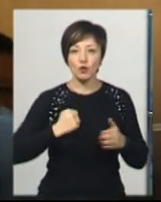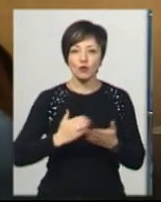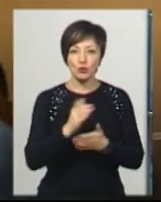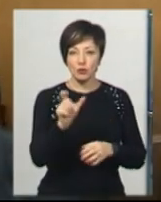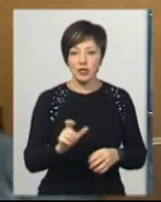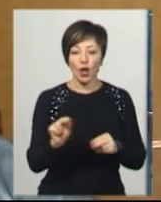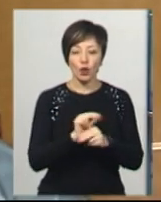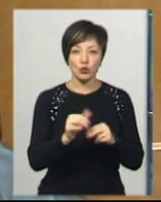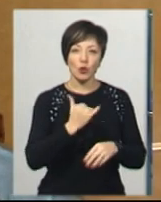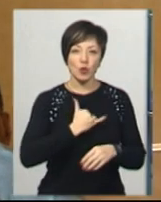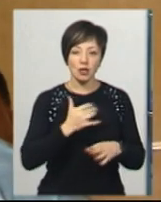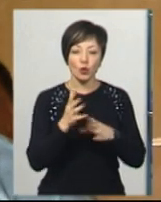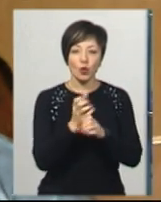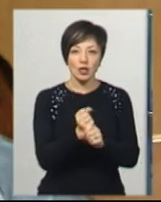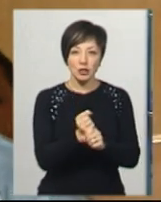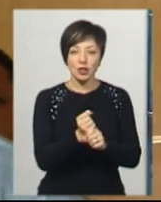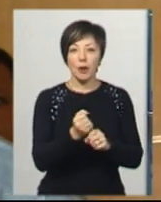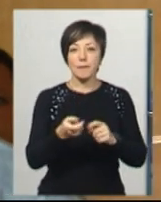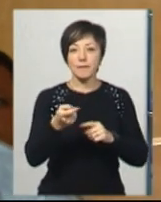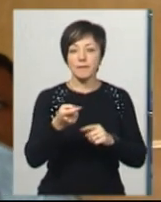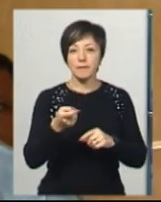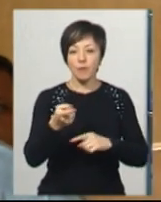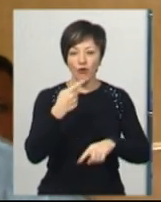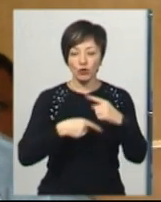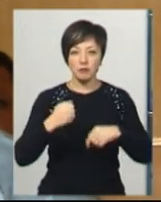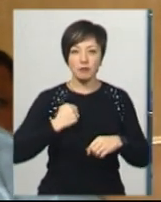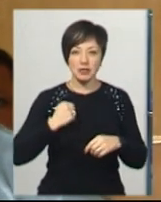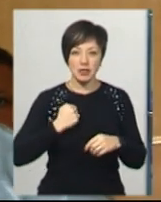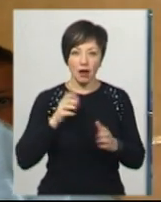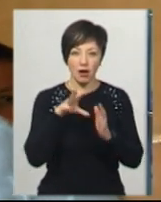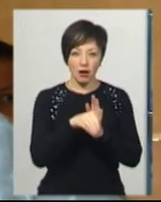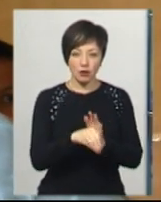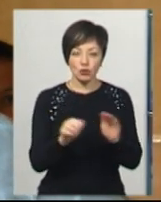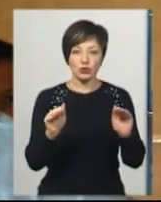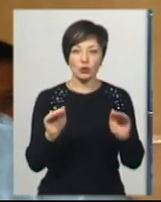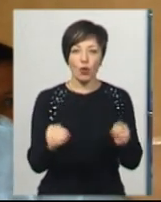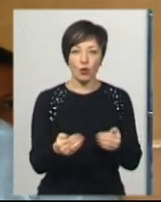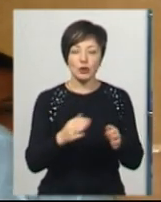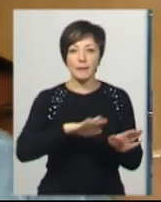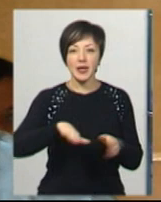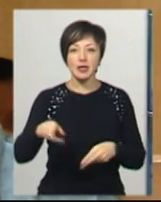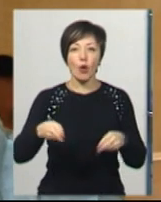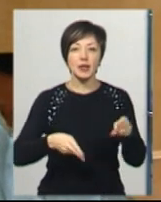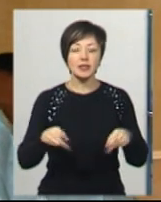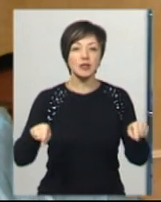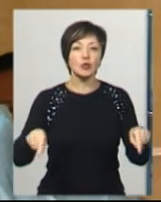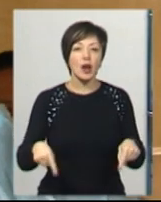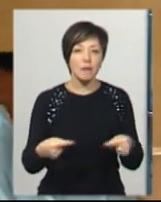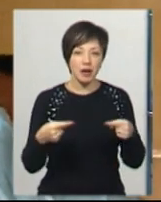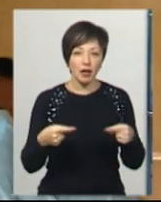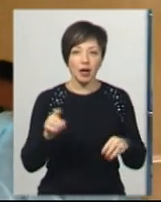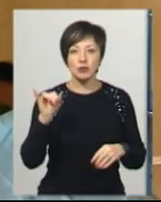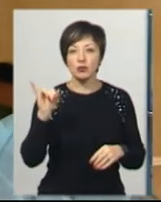і лікуються. Крім того, скоротити ліжкодень, повернути бійця в стрій, скорочуючи його після операційної реабілітації,